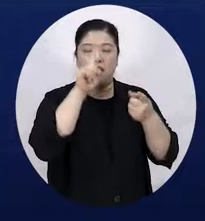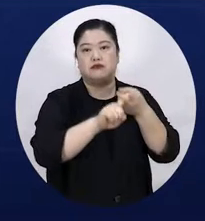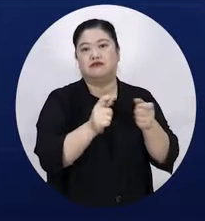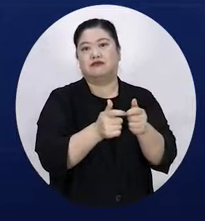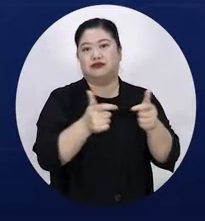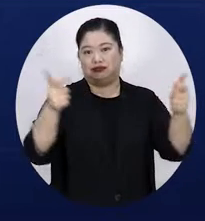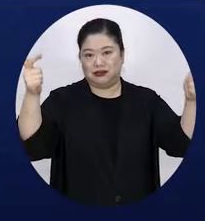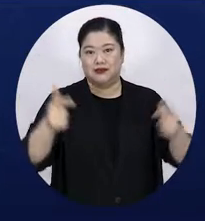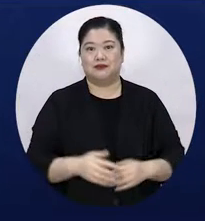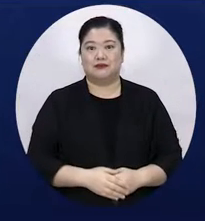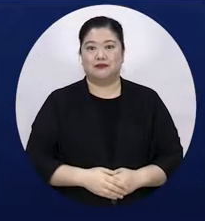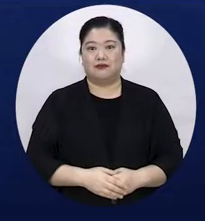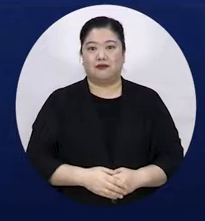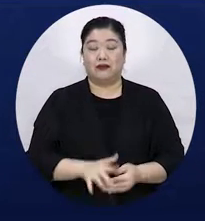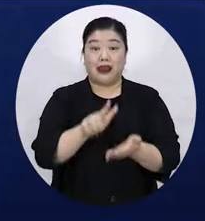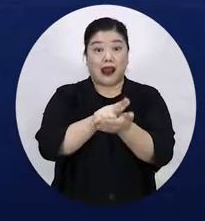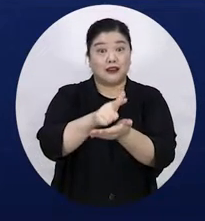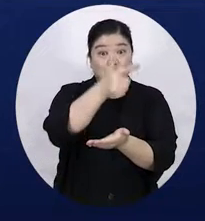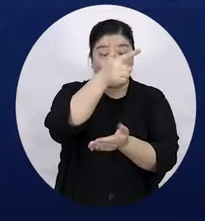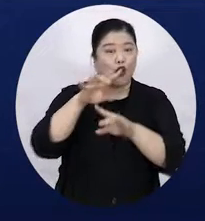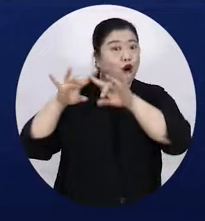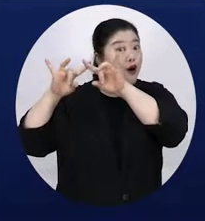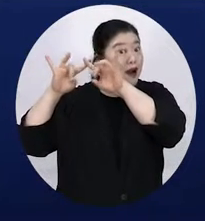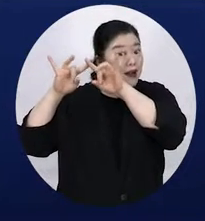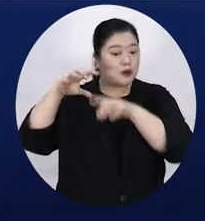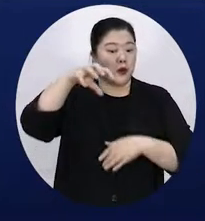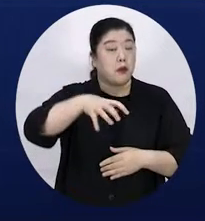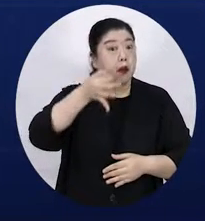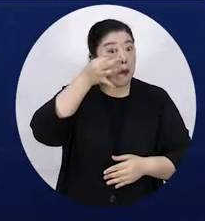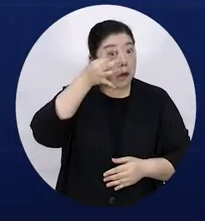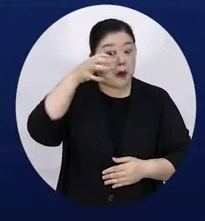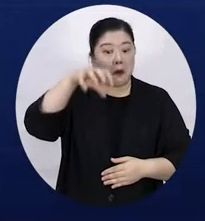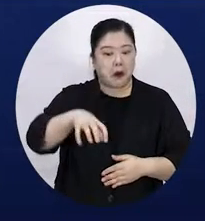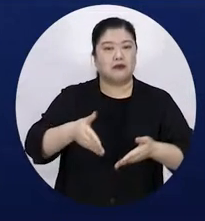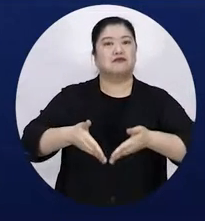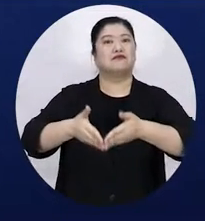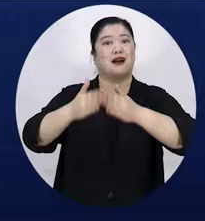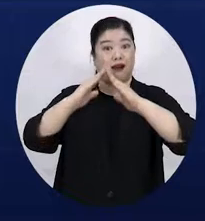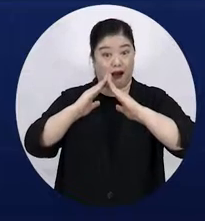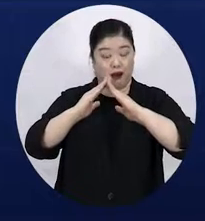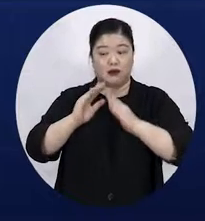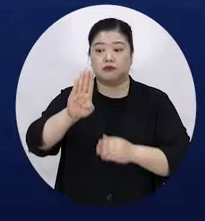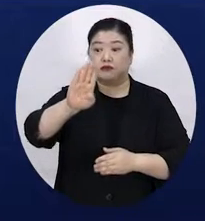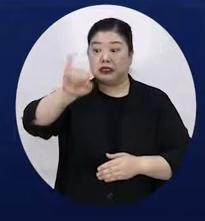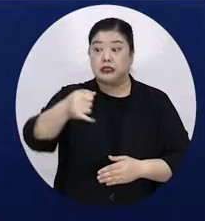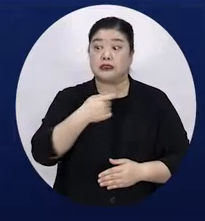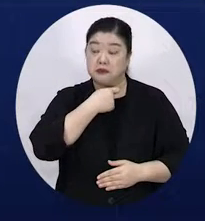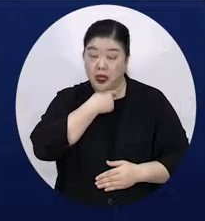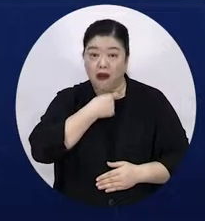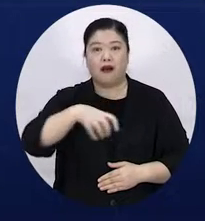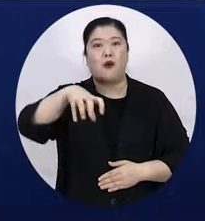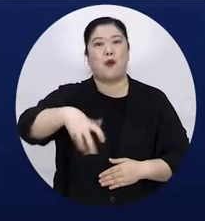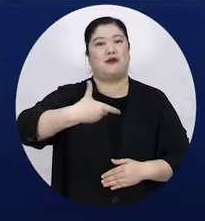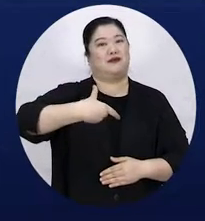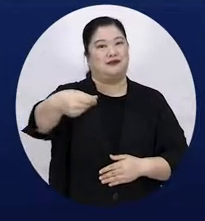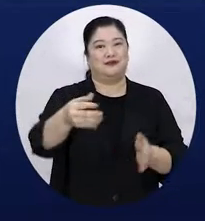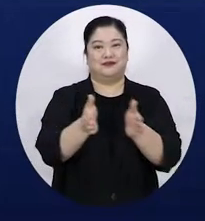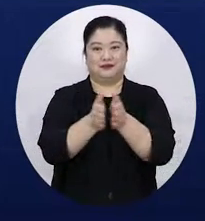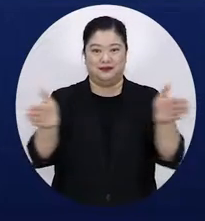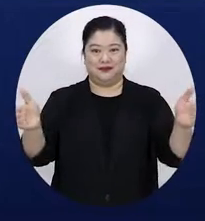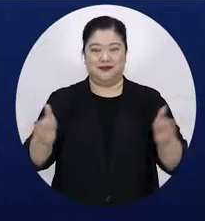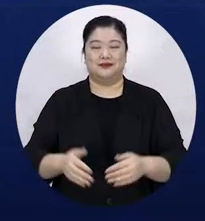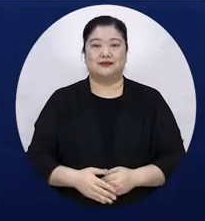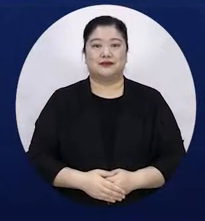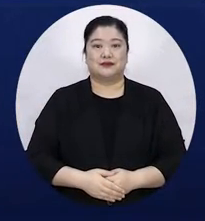관심이 높은데요. 강서구가 보이는 라디오 스튜디오를 구축하고 지역 내 크리에이터들을 위한 공간을